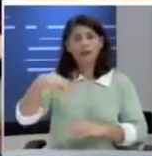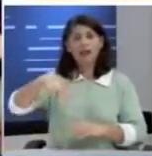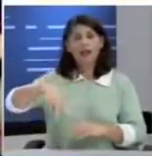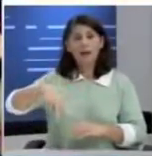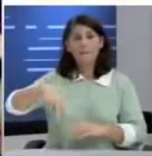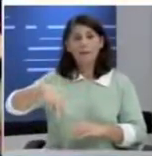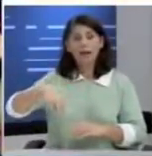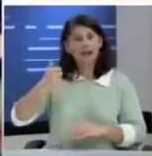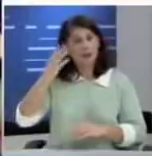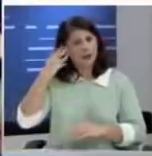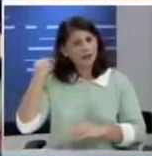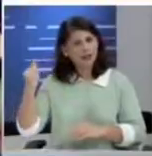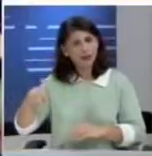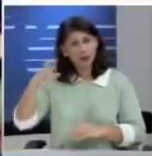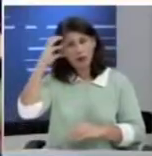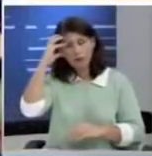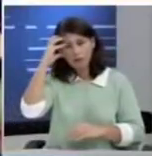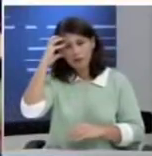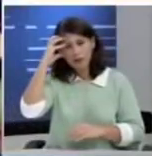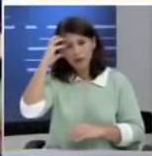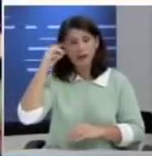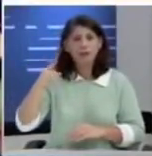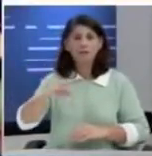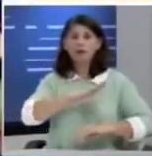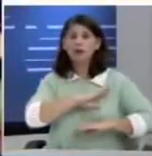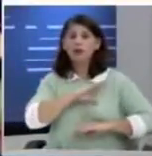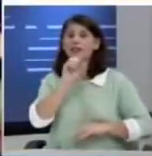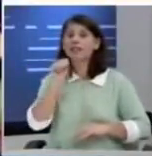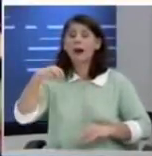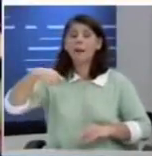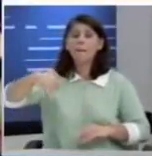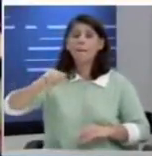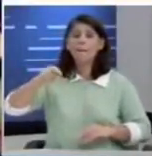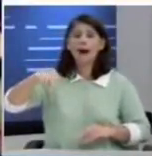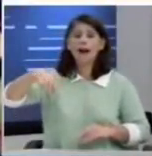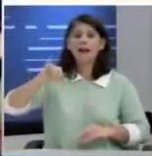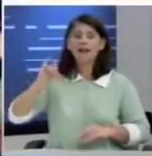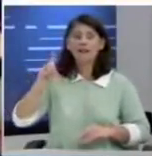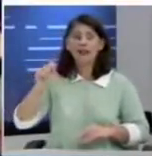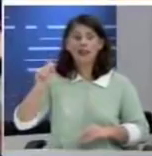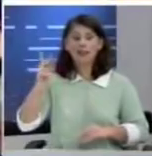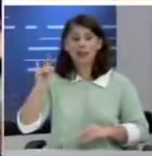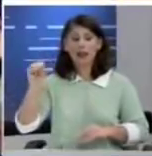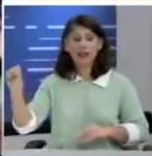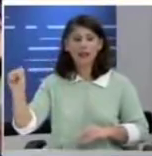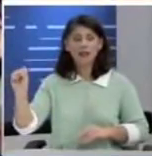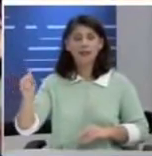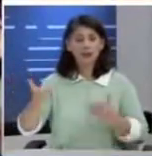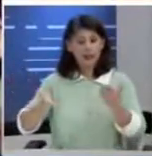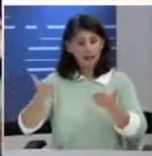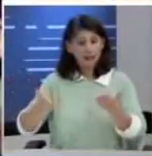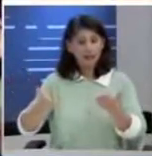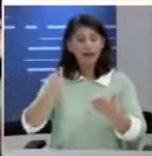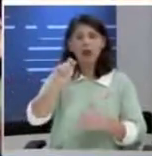είναι κάτι το οποίο έχουμε ξεχάσει, και τώρα θυμηθήκατε τον στρατηγό Σπανδυδάκη, τον πραξικοπηματία, για να το συγκρίνετε με τον